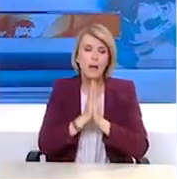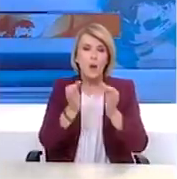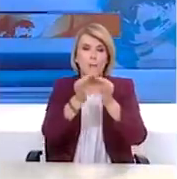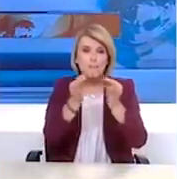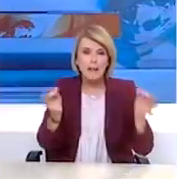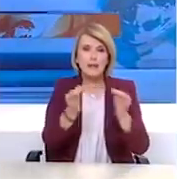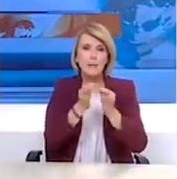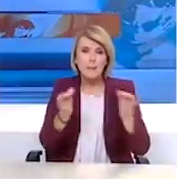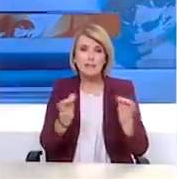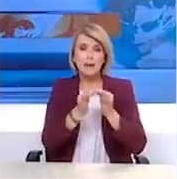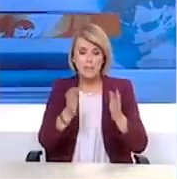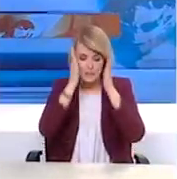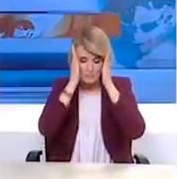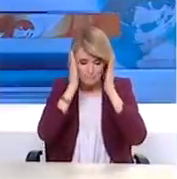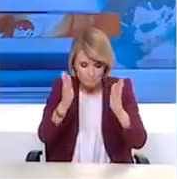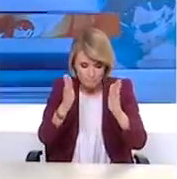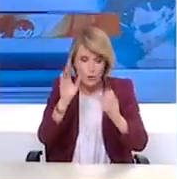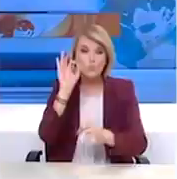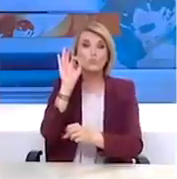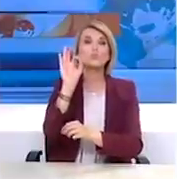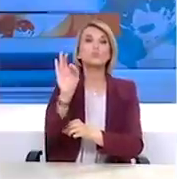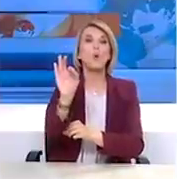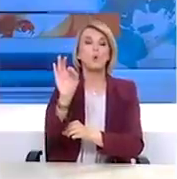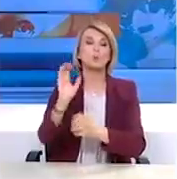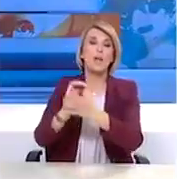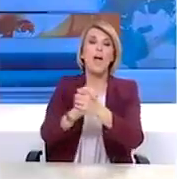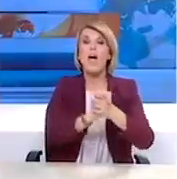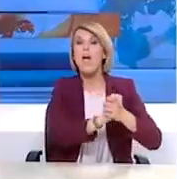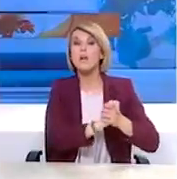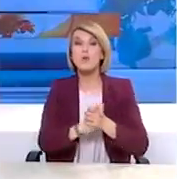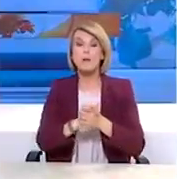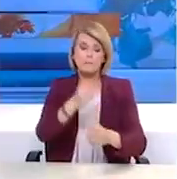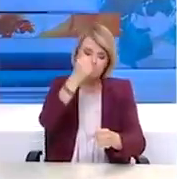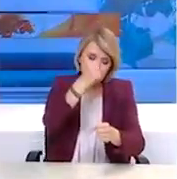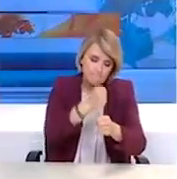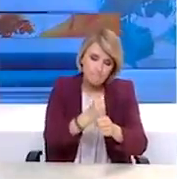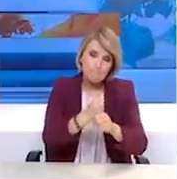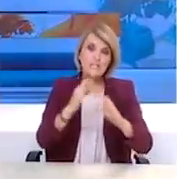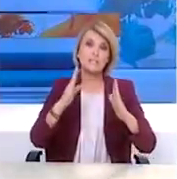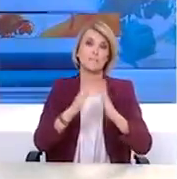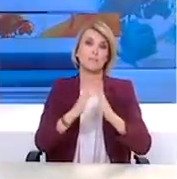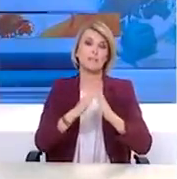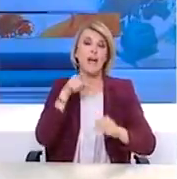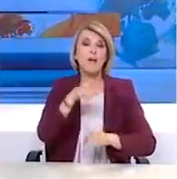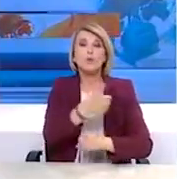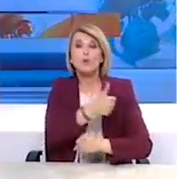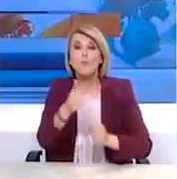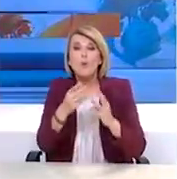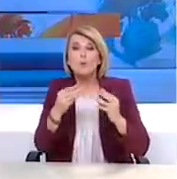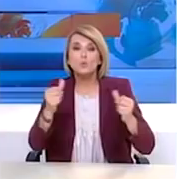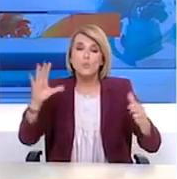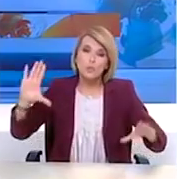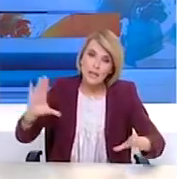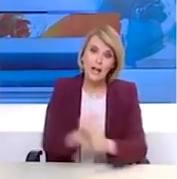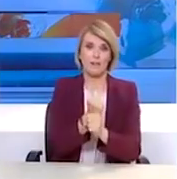τα μέτρα. Συνεχίζουμε να μένουμε προσιλωμένοι στο στόχο. Συνεχίζουμε να μένουμε στο σπίτι. Είναι ο μόνος τρόπος για να μπορέσουμε να